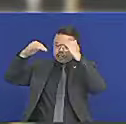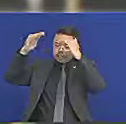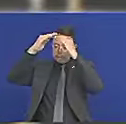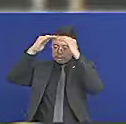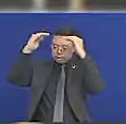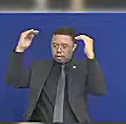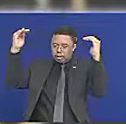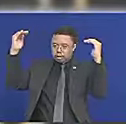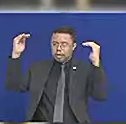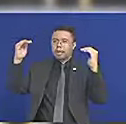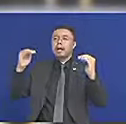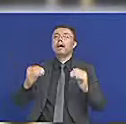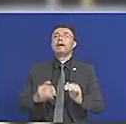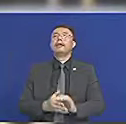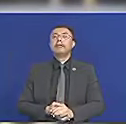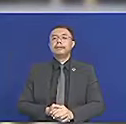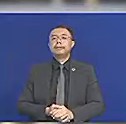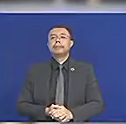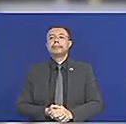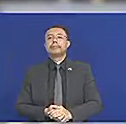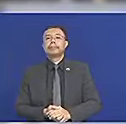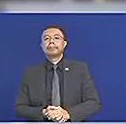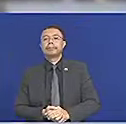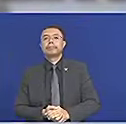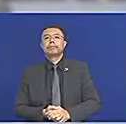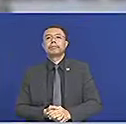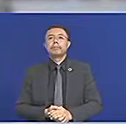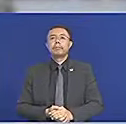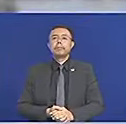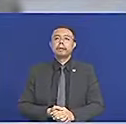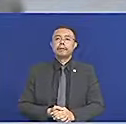yang di surga.